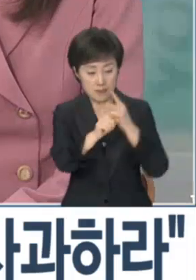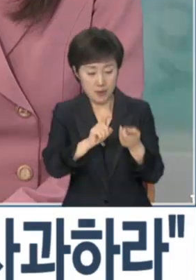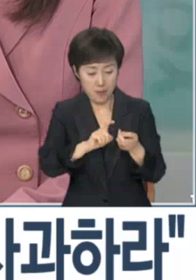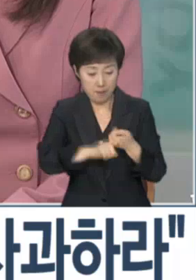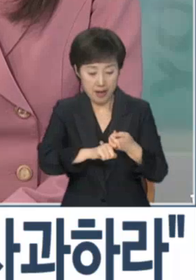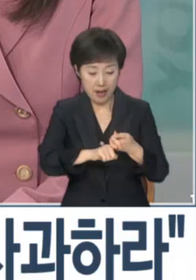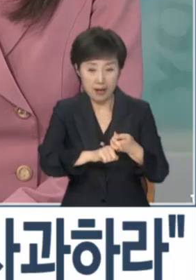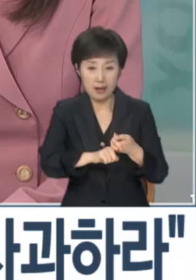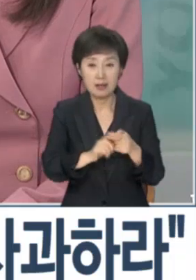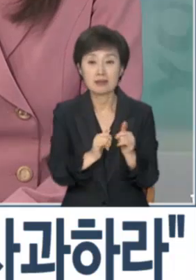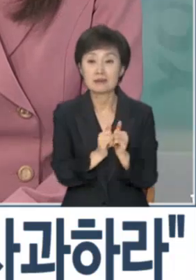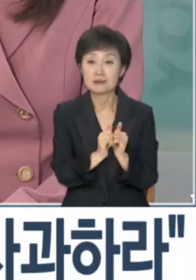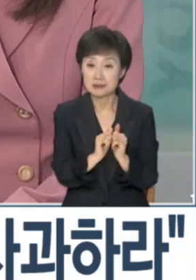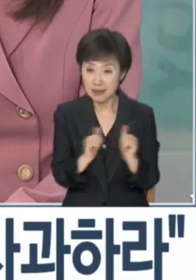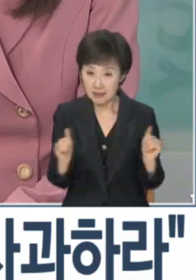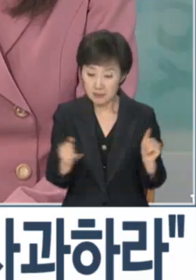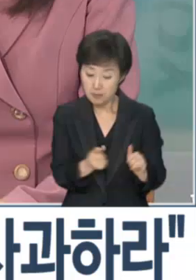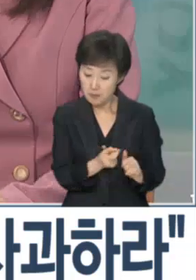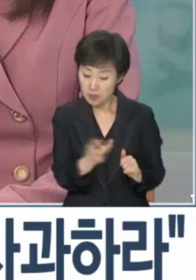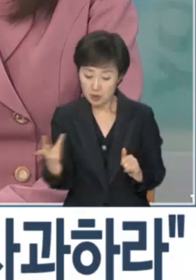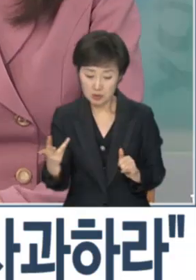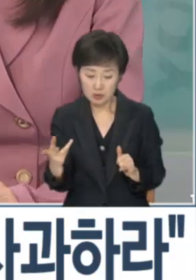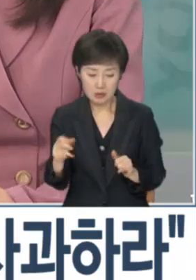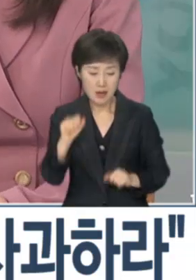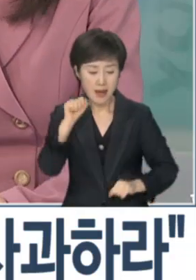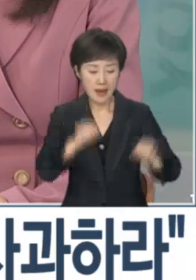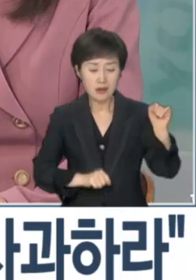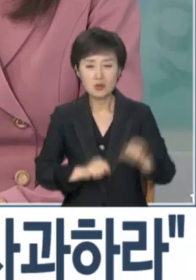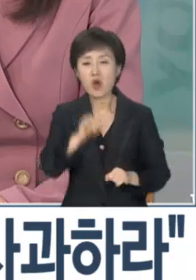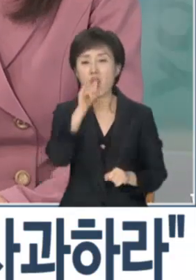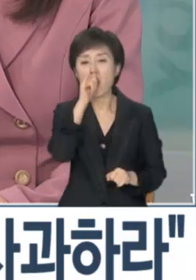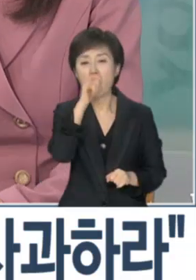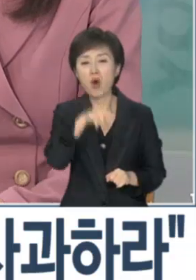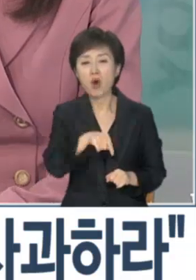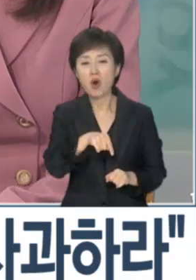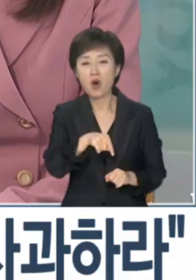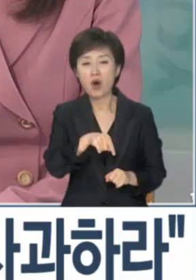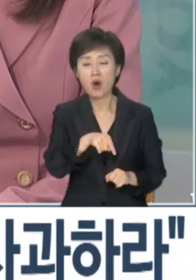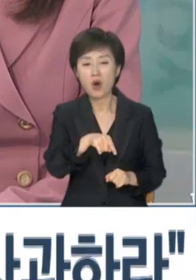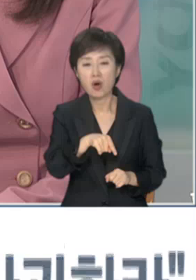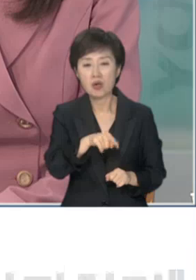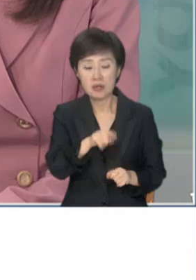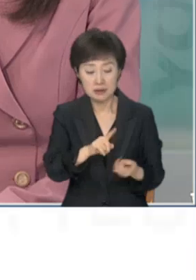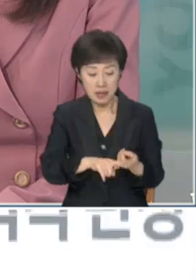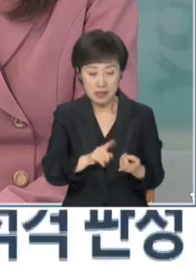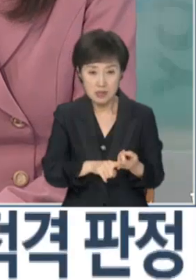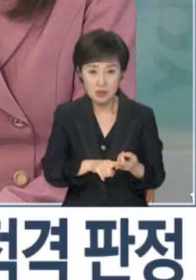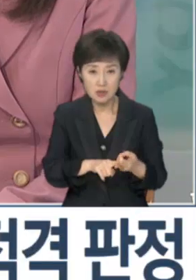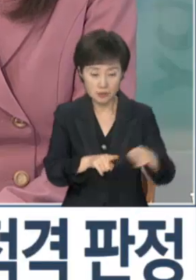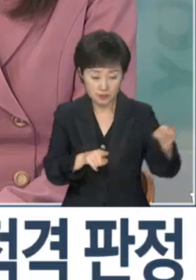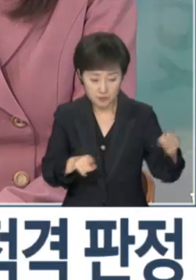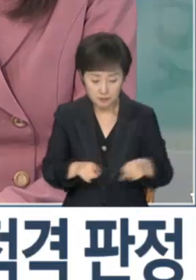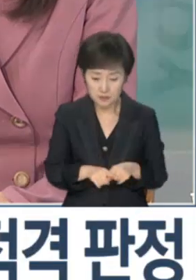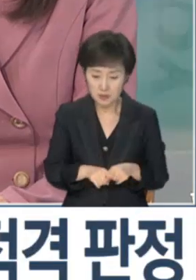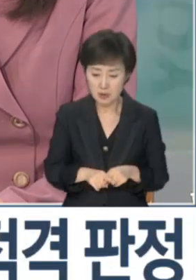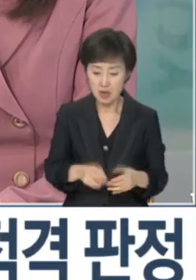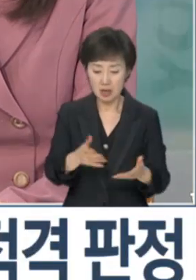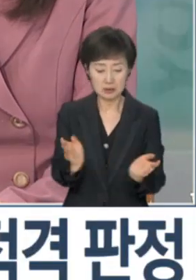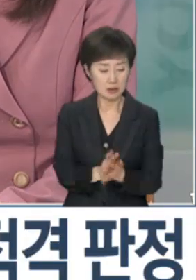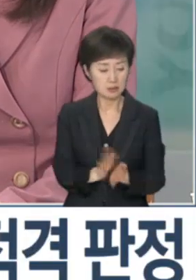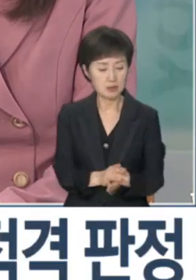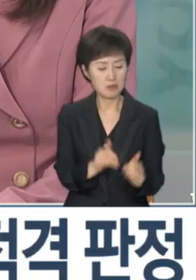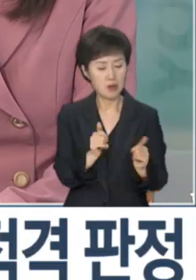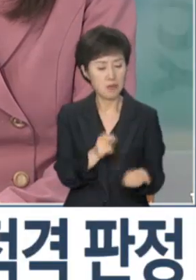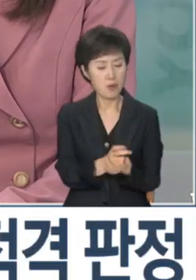예비 후보자들이 있는데 이분들이 이제 부적격 판정을 받았고 여기에 대해서 당에서는 규정에 따른 판정이다라는